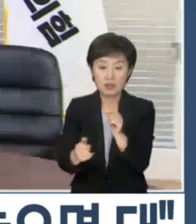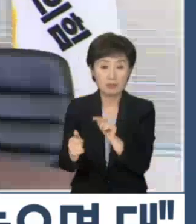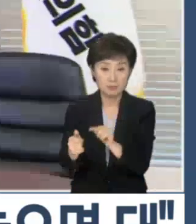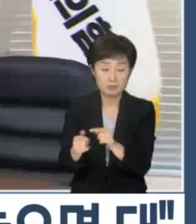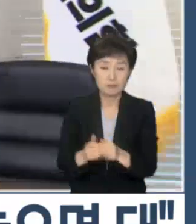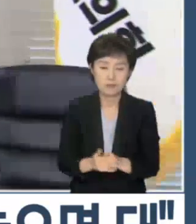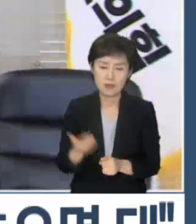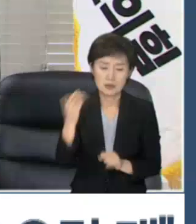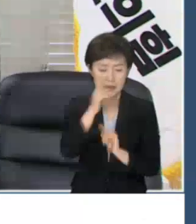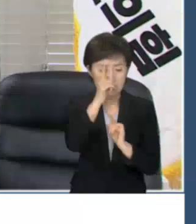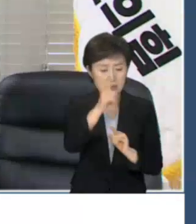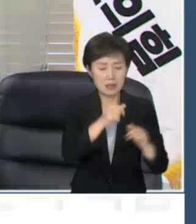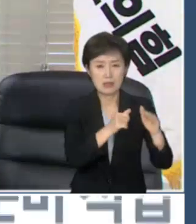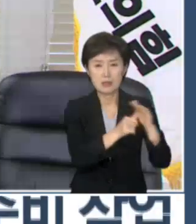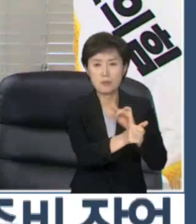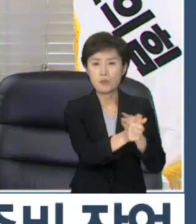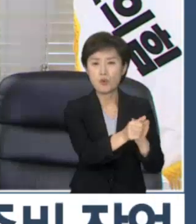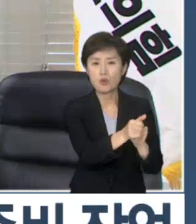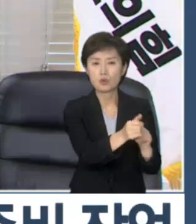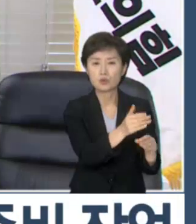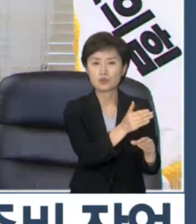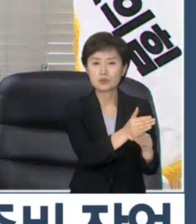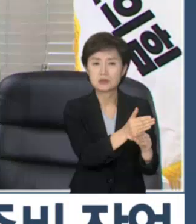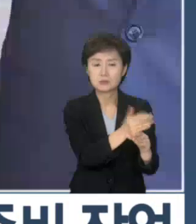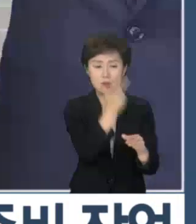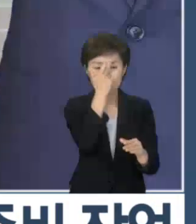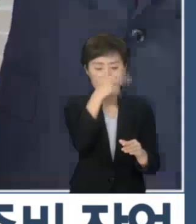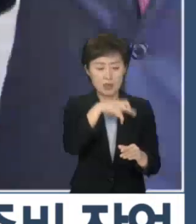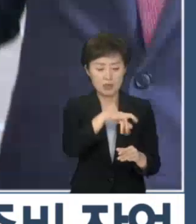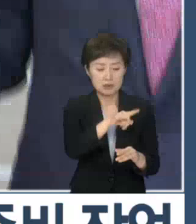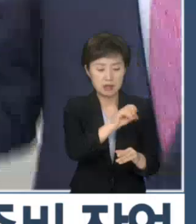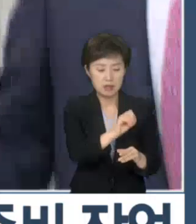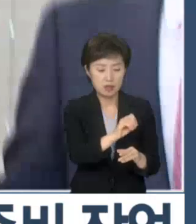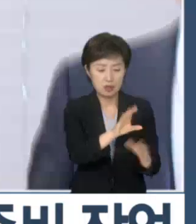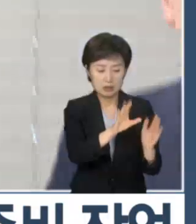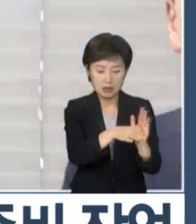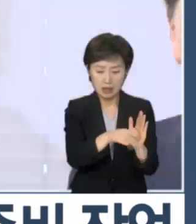지난번 이준석 대표 아래에서의 최대형 혁신위하고는